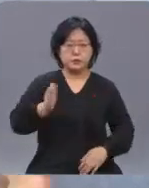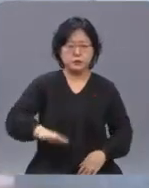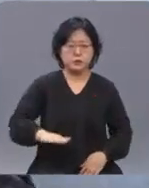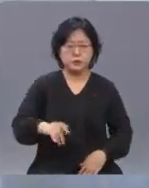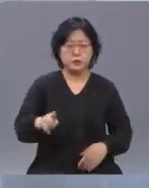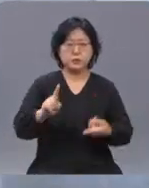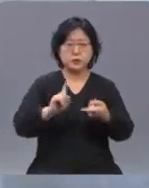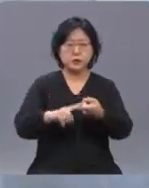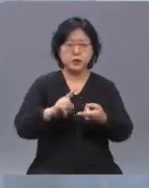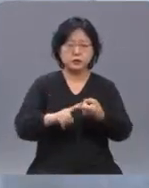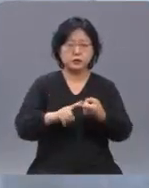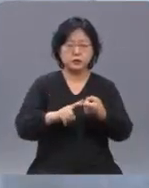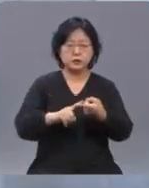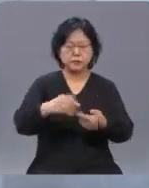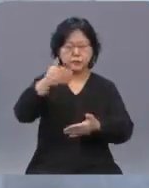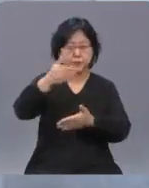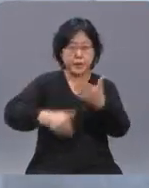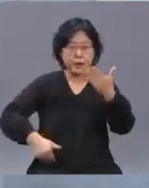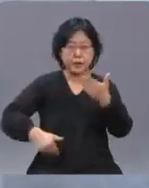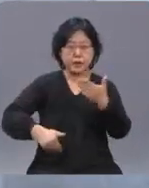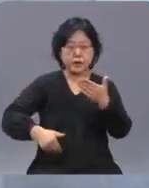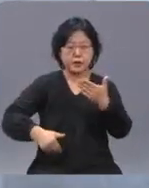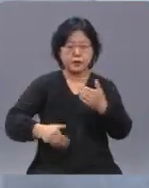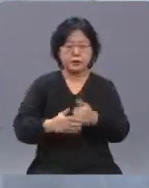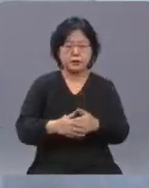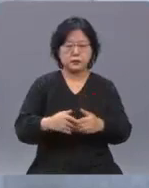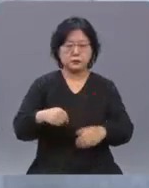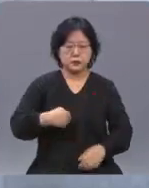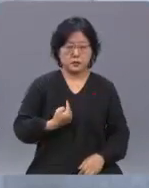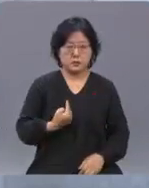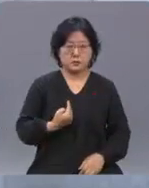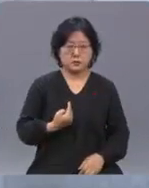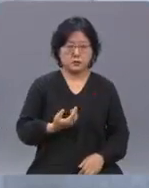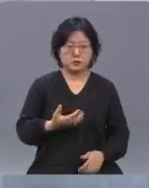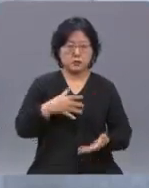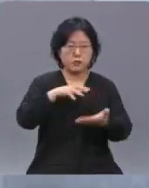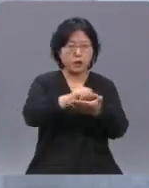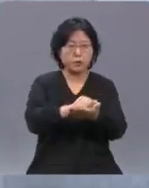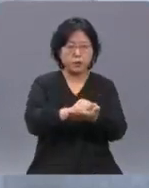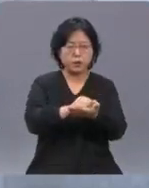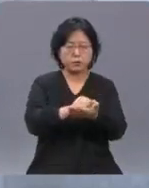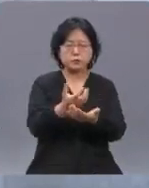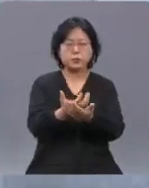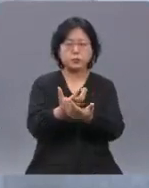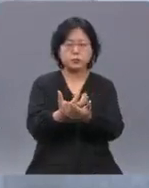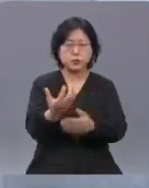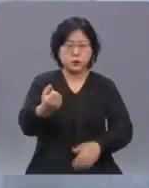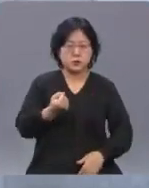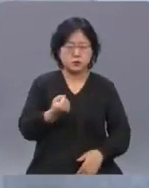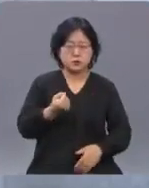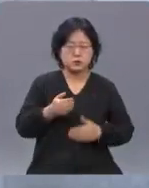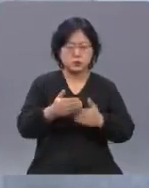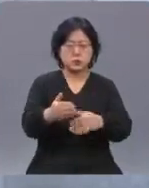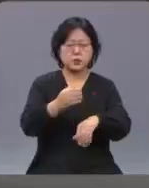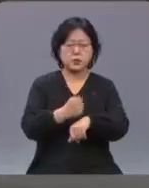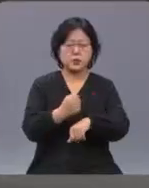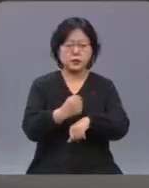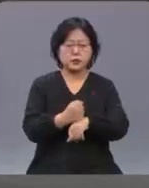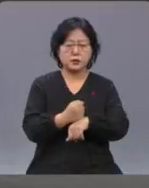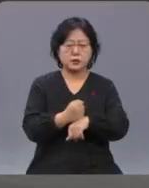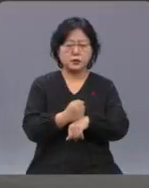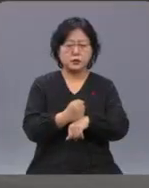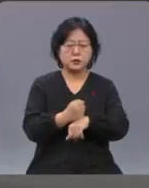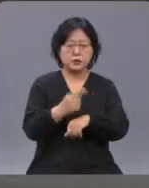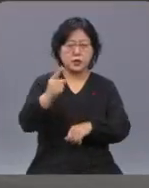근데 그런 부분들을 빼먹고 자기들이 확보하고 있는 서류만 가지고 이걸 해버린 거예요